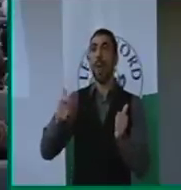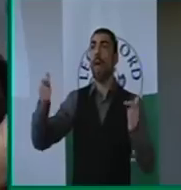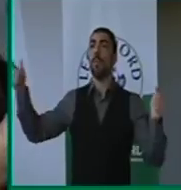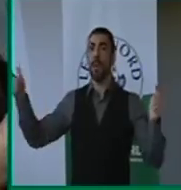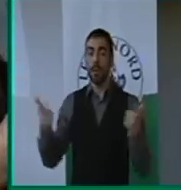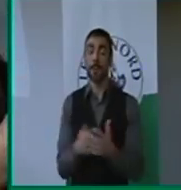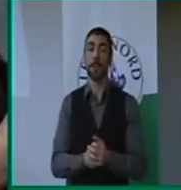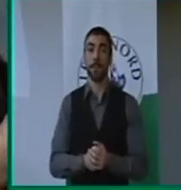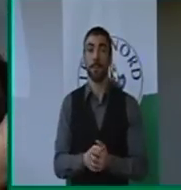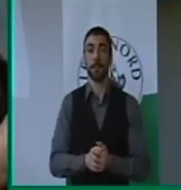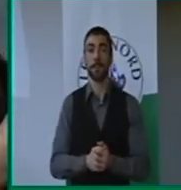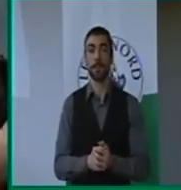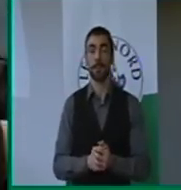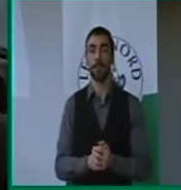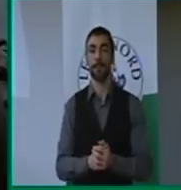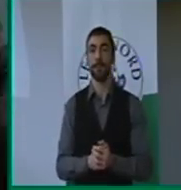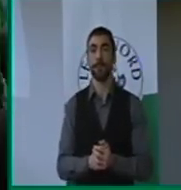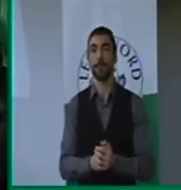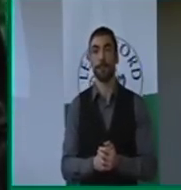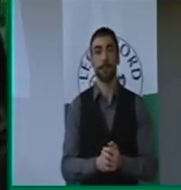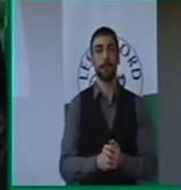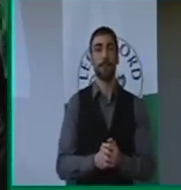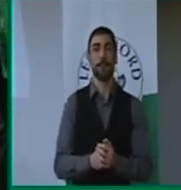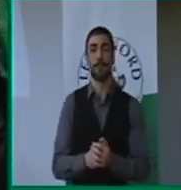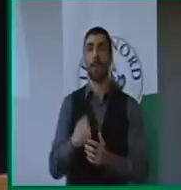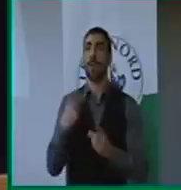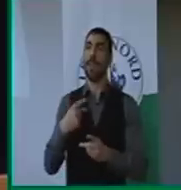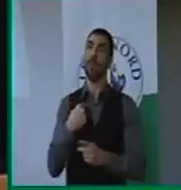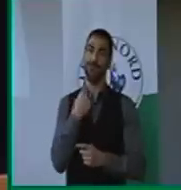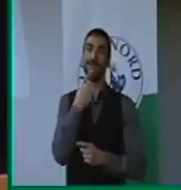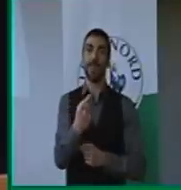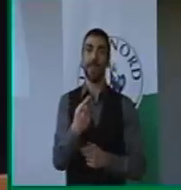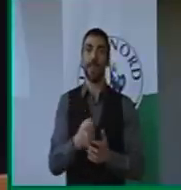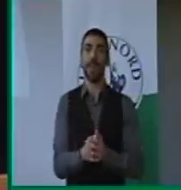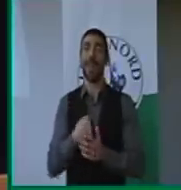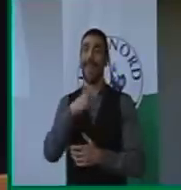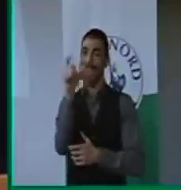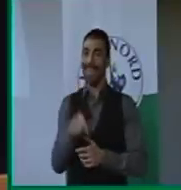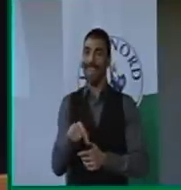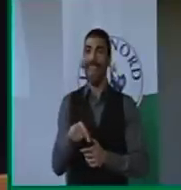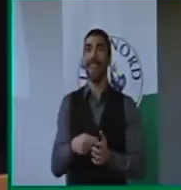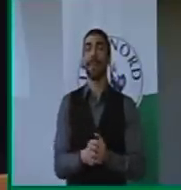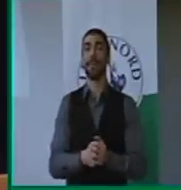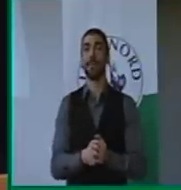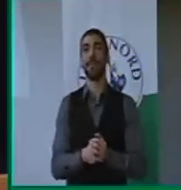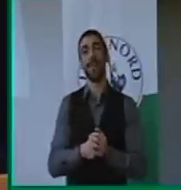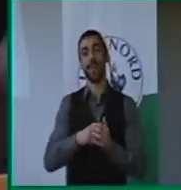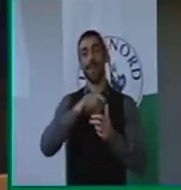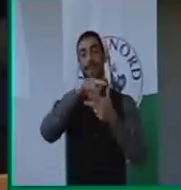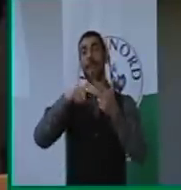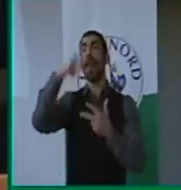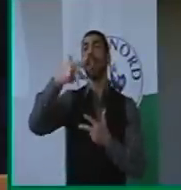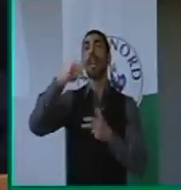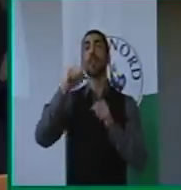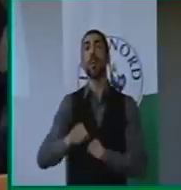abbiam detto O meglio Vi voglio dire che l'Italia è al terzo posto